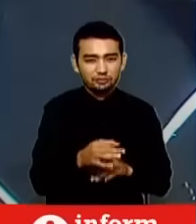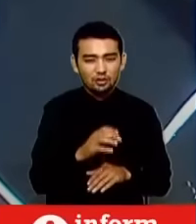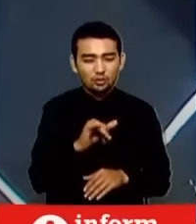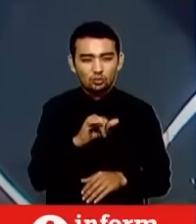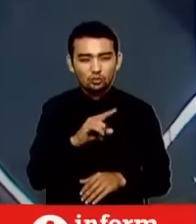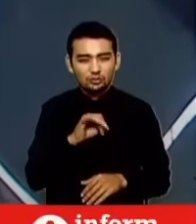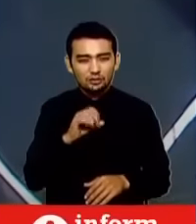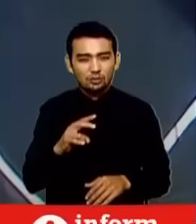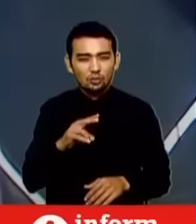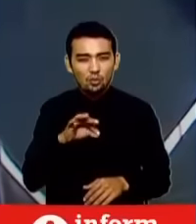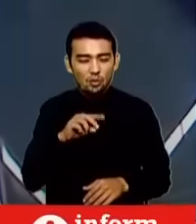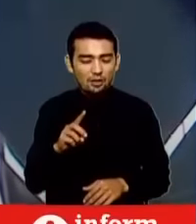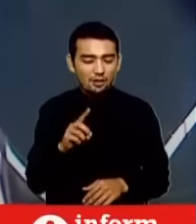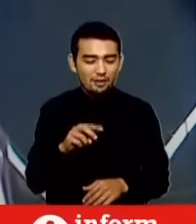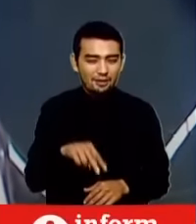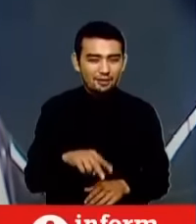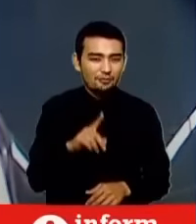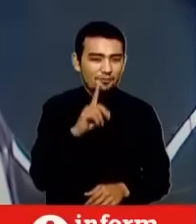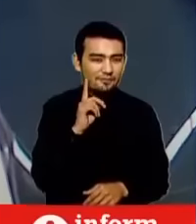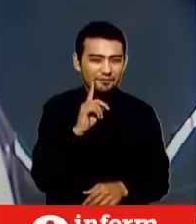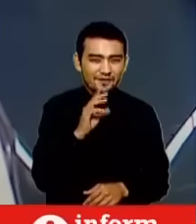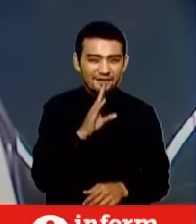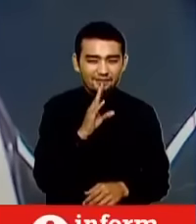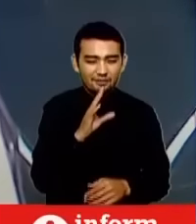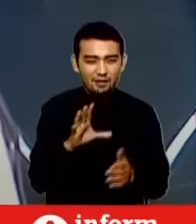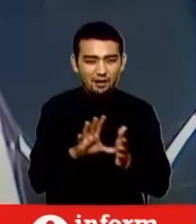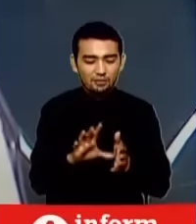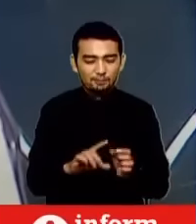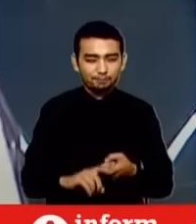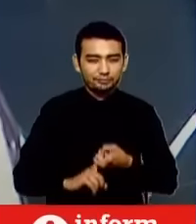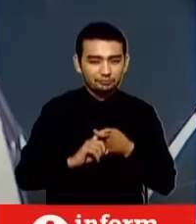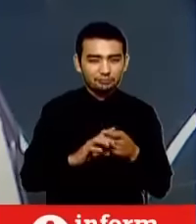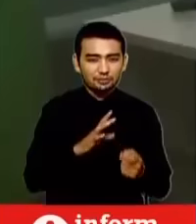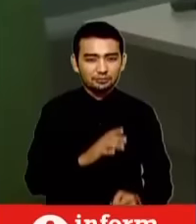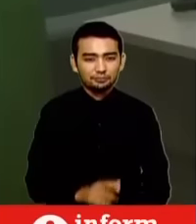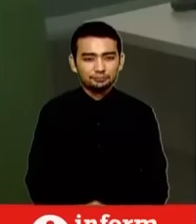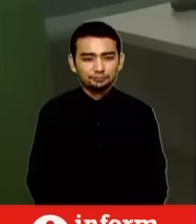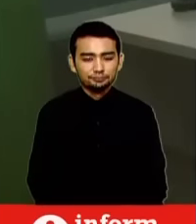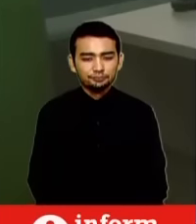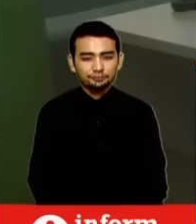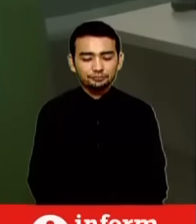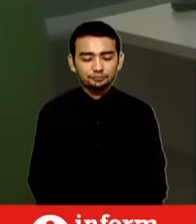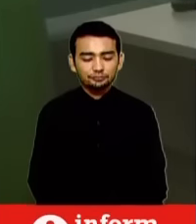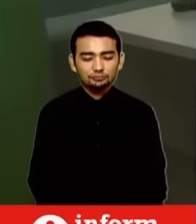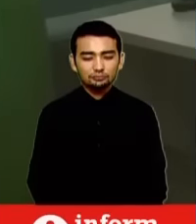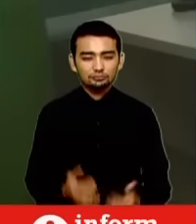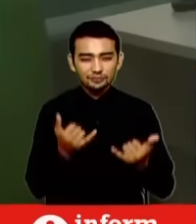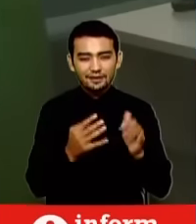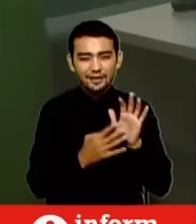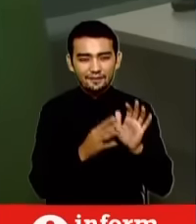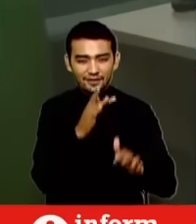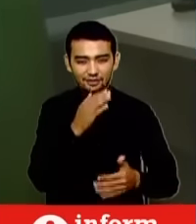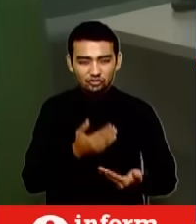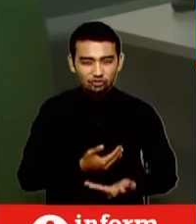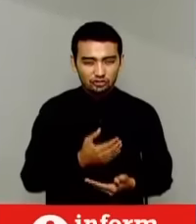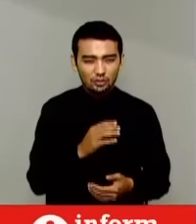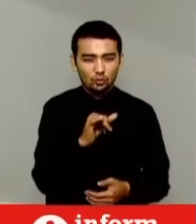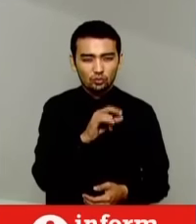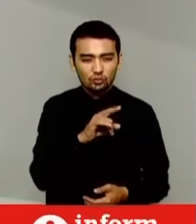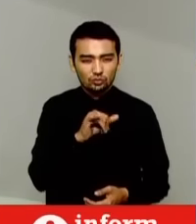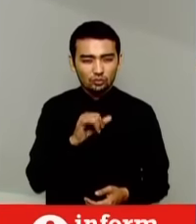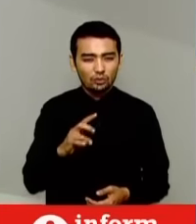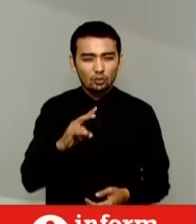молодежи. На центральной площади девочка получила электротравму. Сейчас за жизнь 9-летней жительницы села Узункуоль